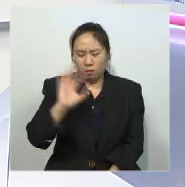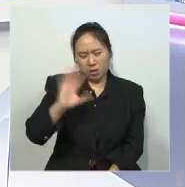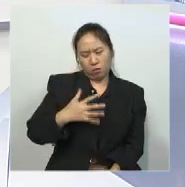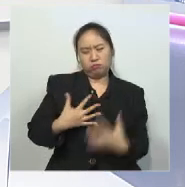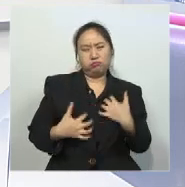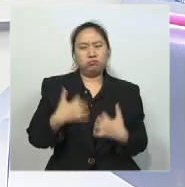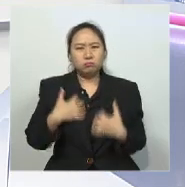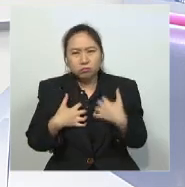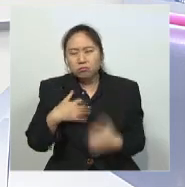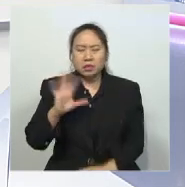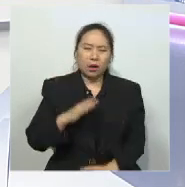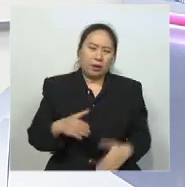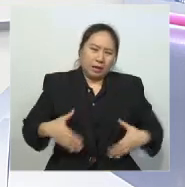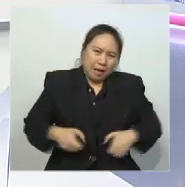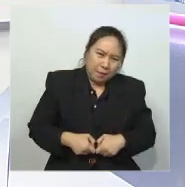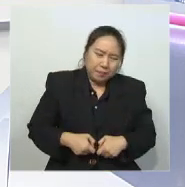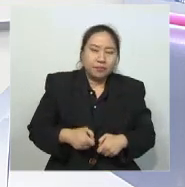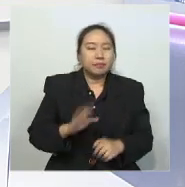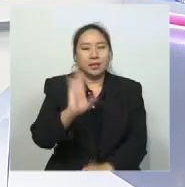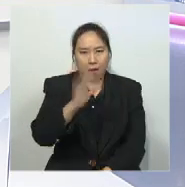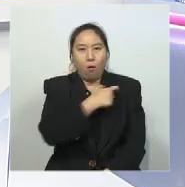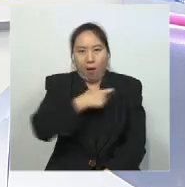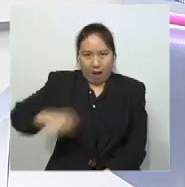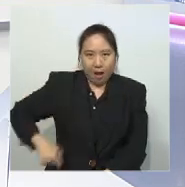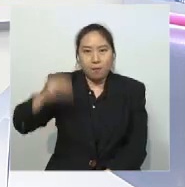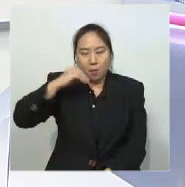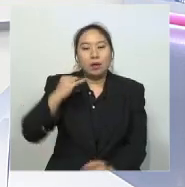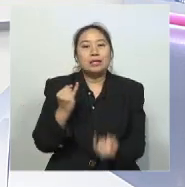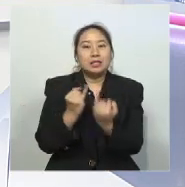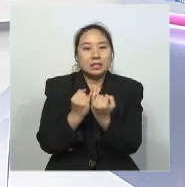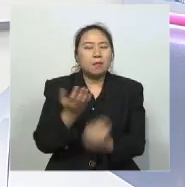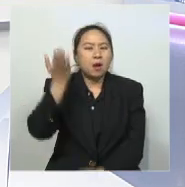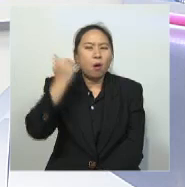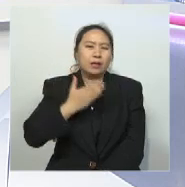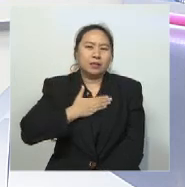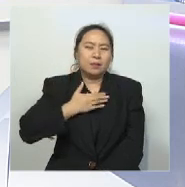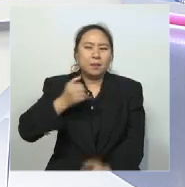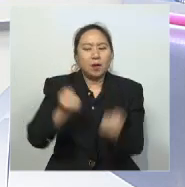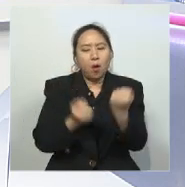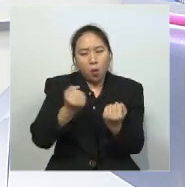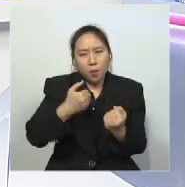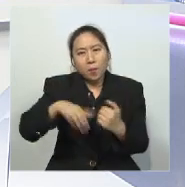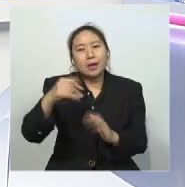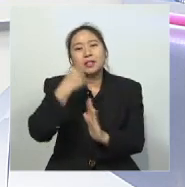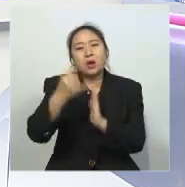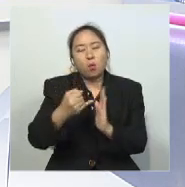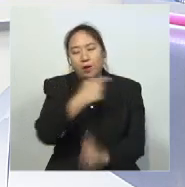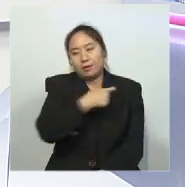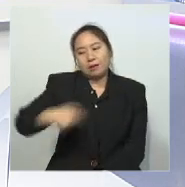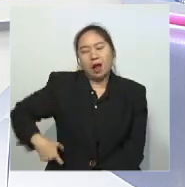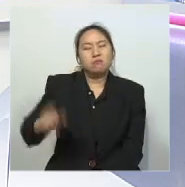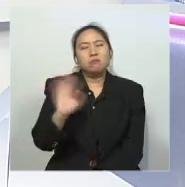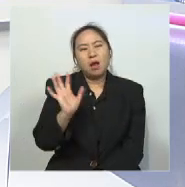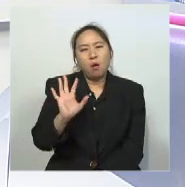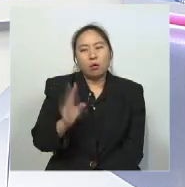อึดอัดมัน ไม่ได้ ถ้าคาดบ่อยๆก็ชินอย่างเมื่อก่อนดิฉันน่ะนั่งรถข่าวไปต่างจังหวัดก็ไม่ค่อยคาดพอหลังๆเริ่มมีการพูดถึ